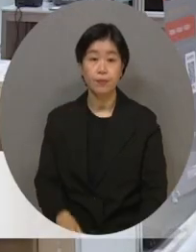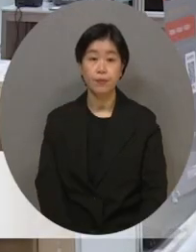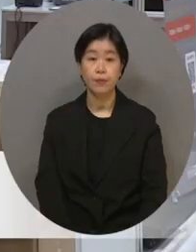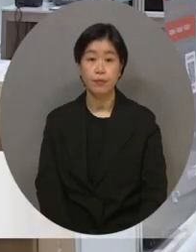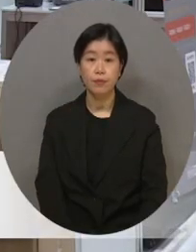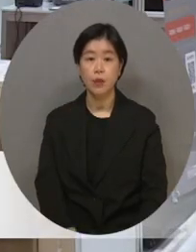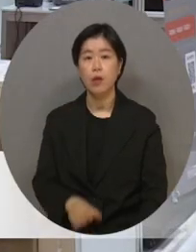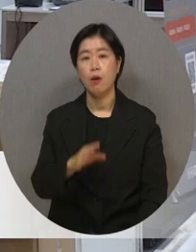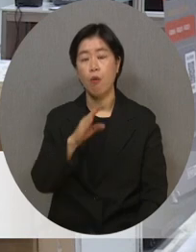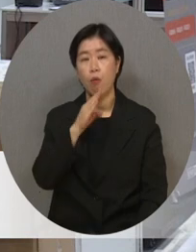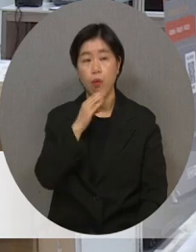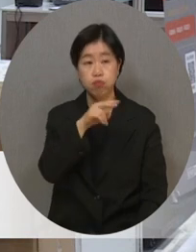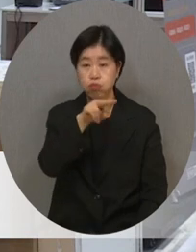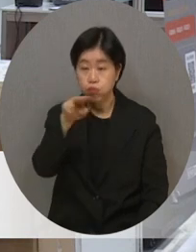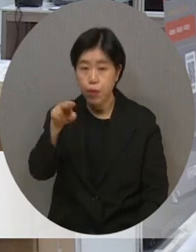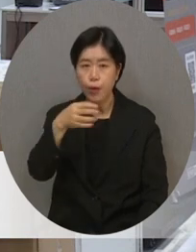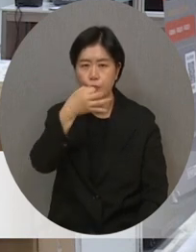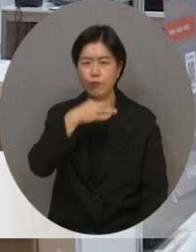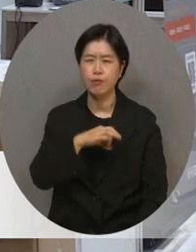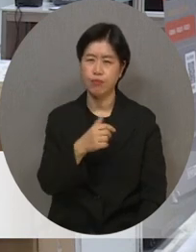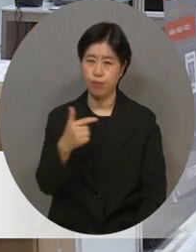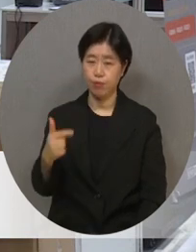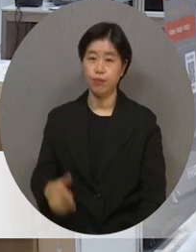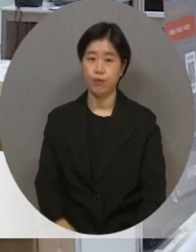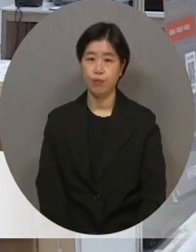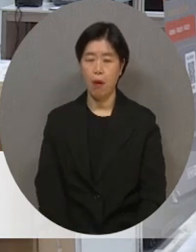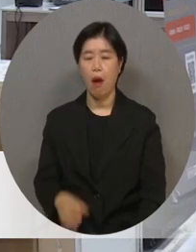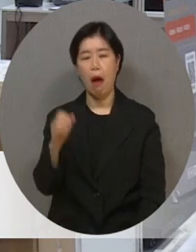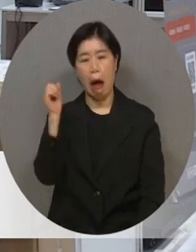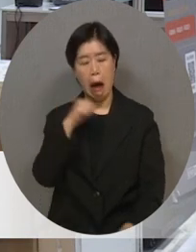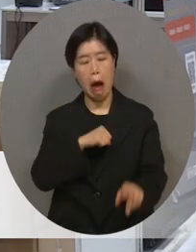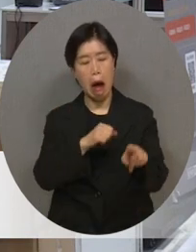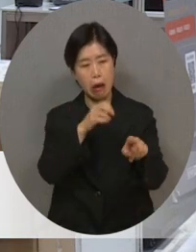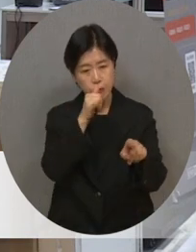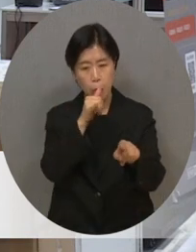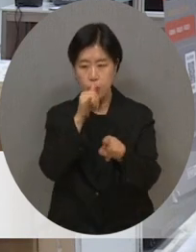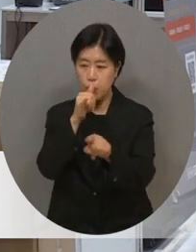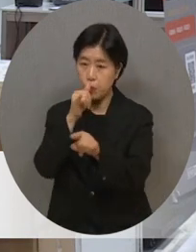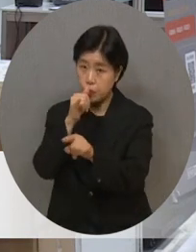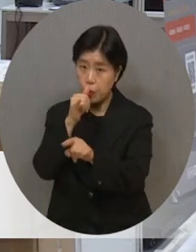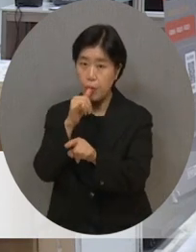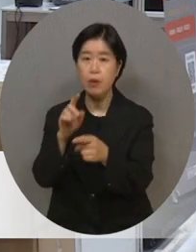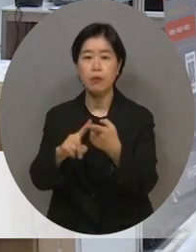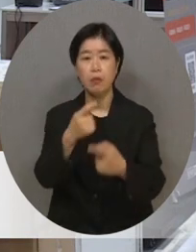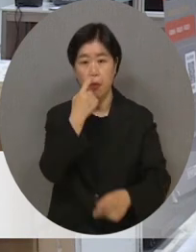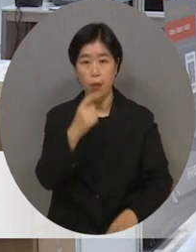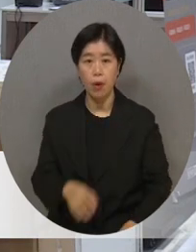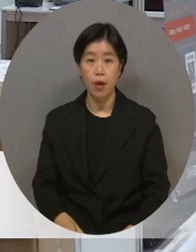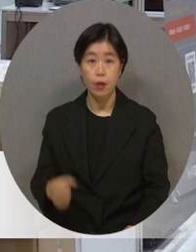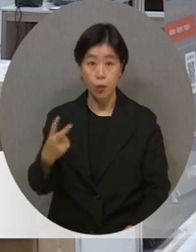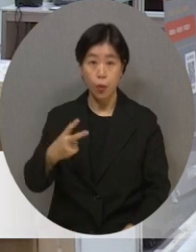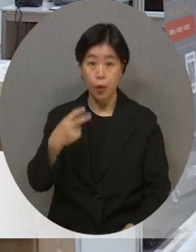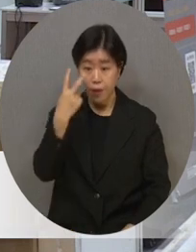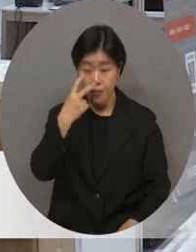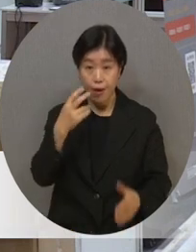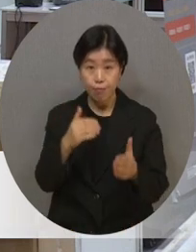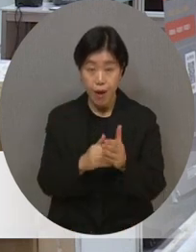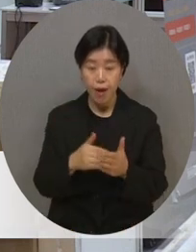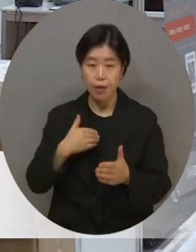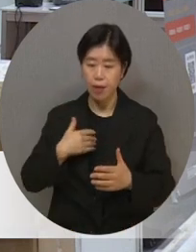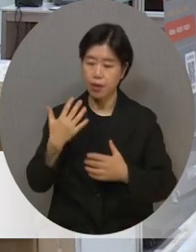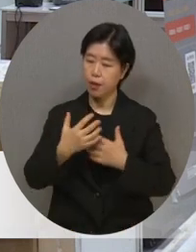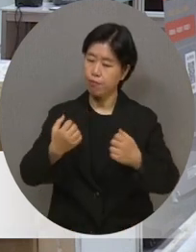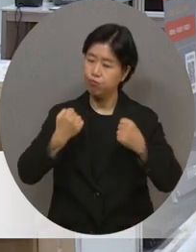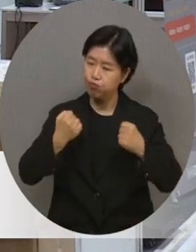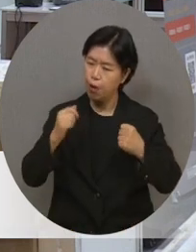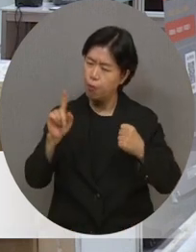굉장히 유익했어요. 와서 보니까 아, 이런 것도 있구나. 그리고 내 체력이 어느 정도 되는가. 내